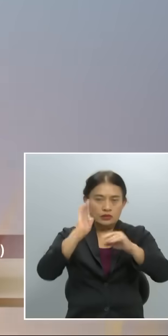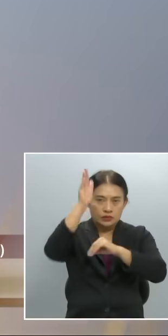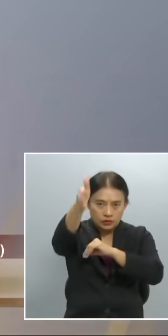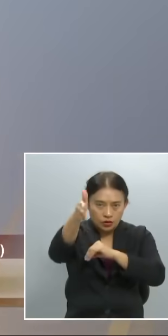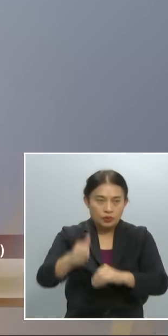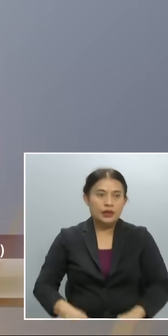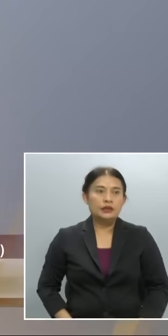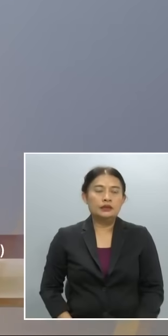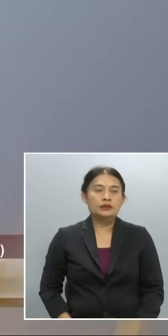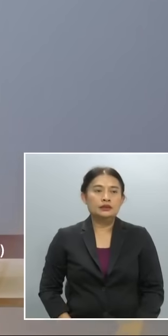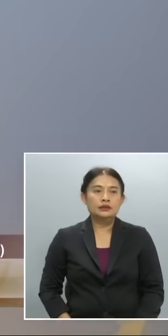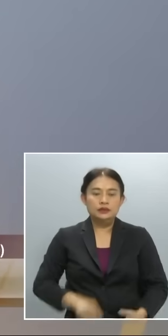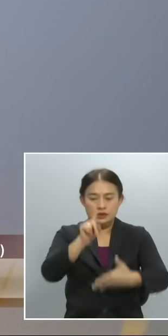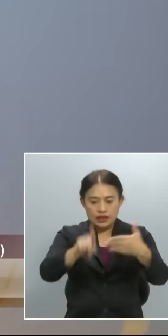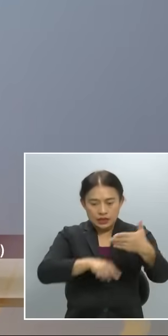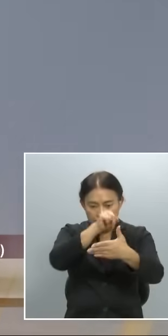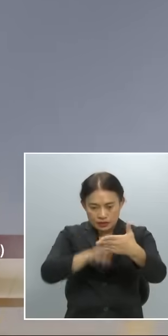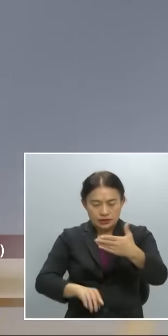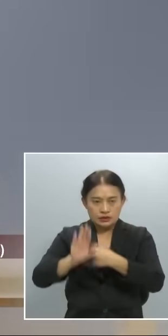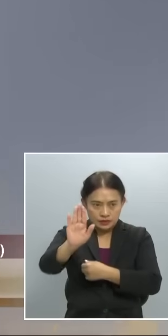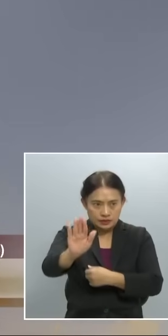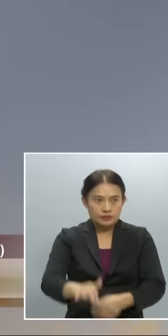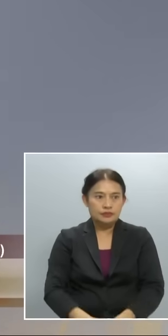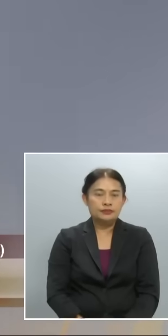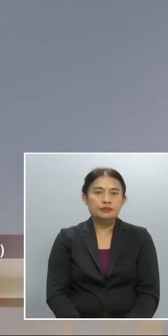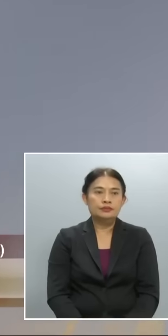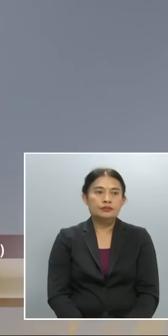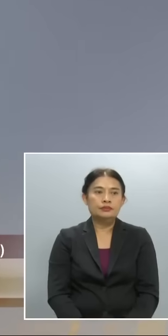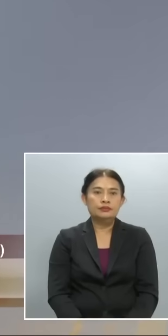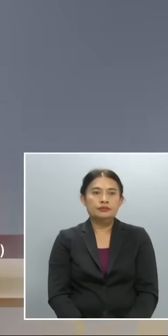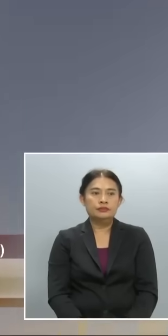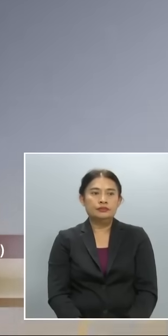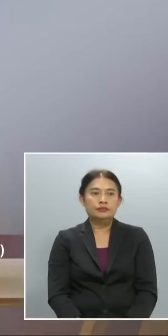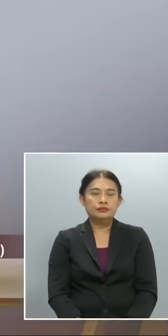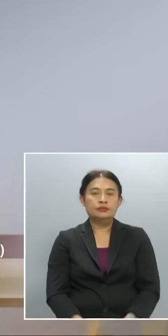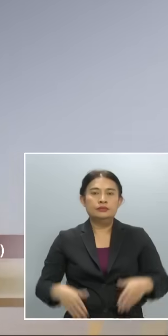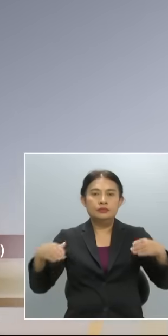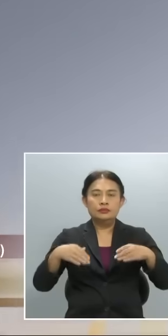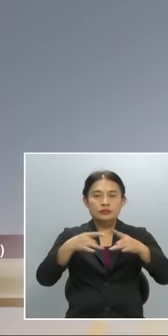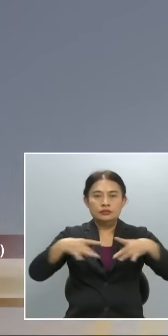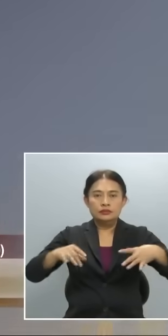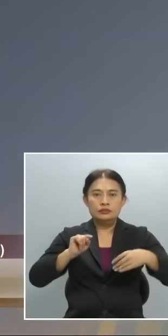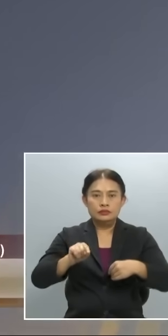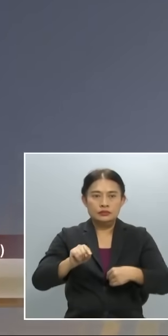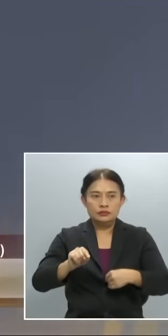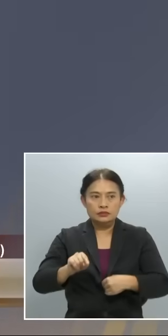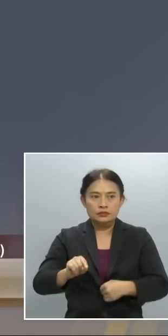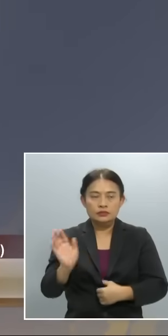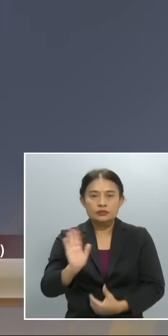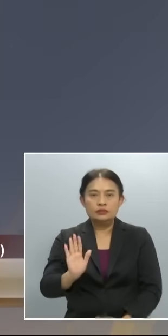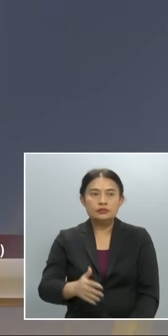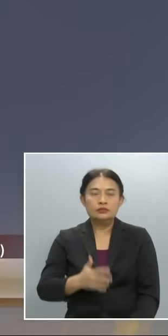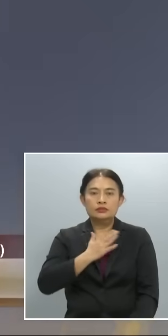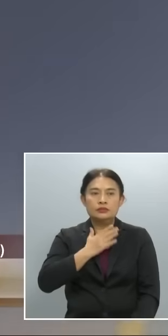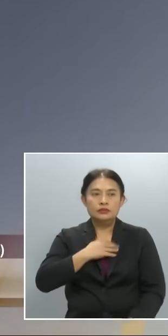ถแห่เนี่ย ประกาศตรงนี้ไปเลยครับว่าไม่รับตำแหน่งผู้นำฝ่ายค้านขอรับตำแหน่งว่าที่น